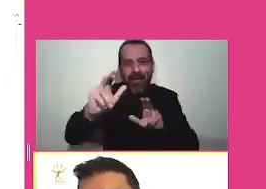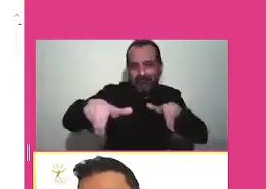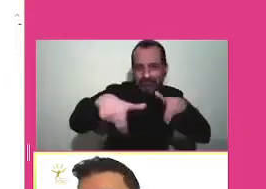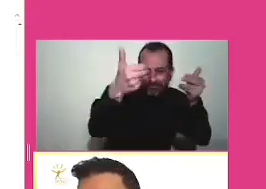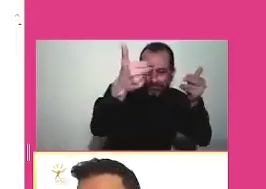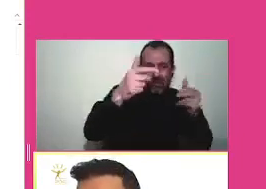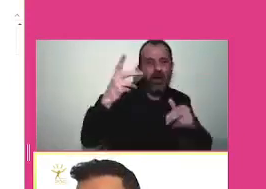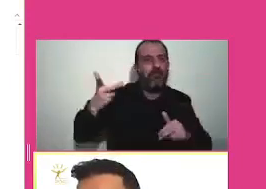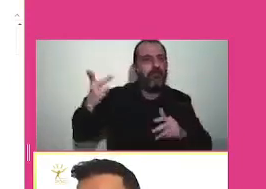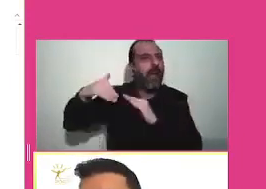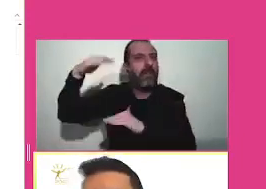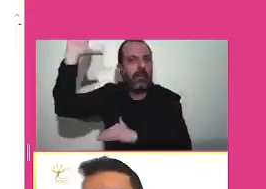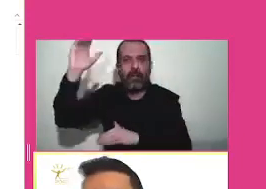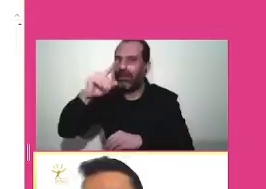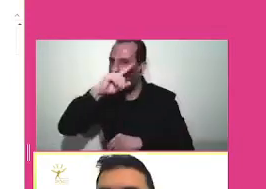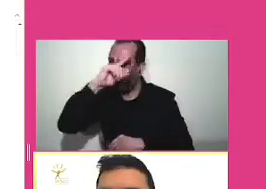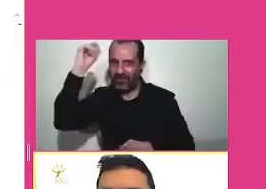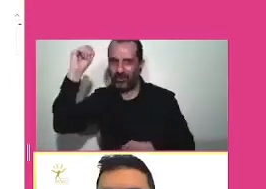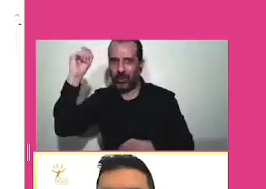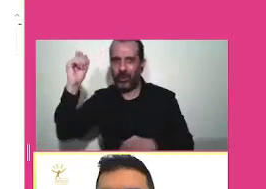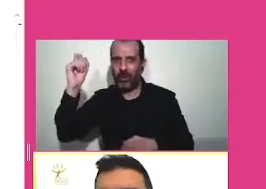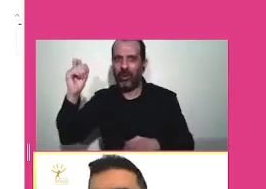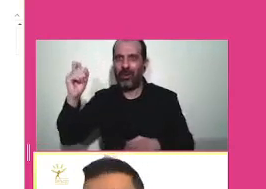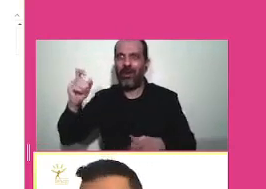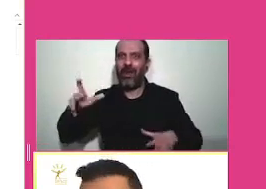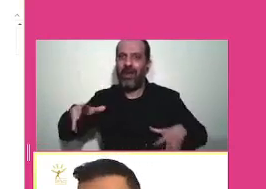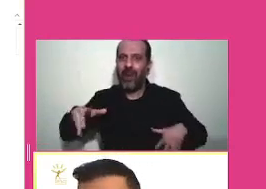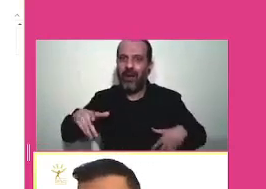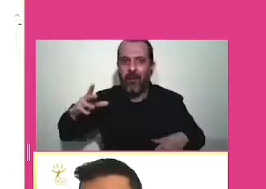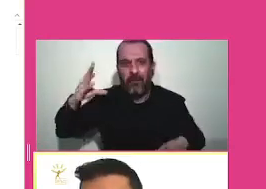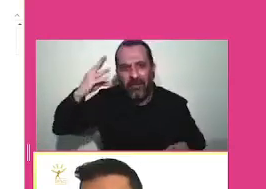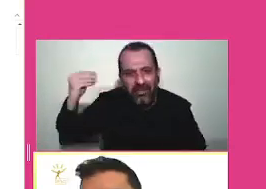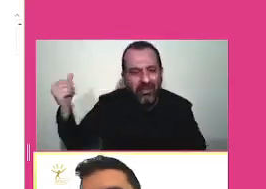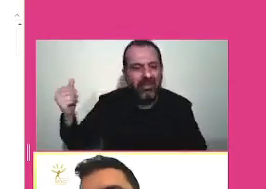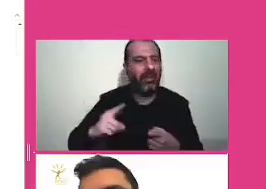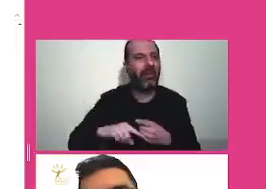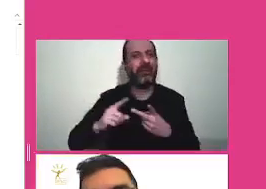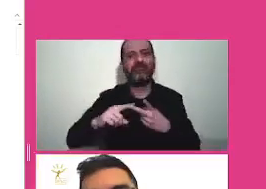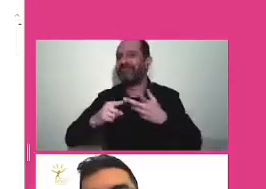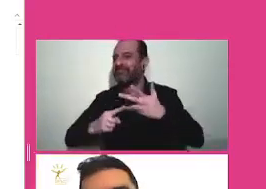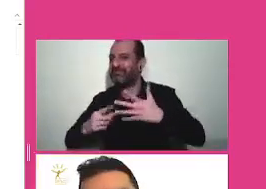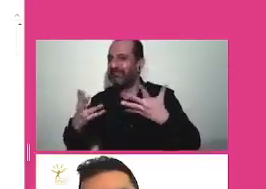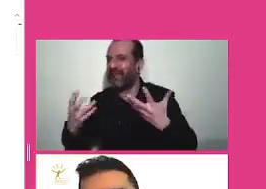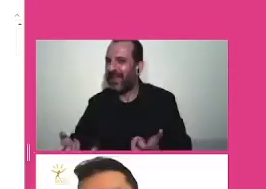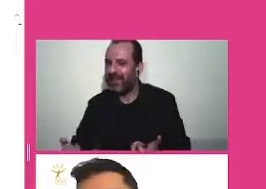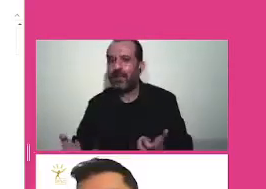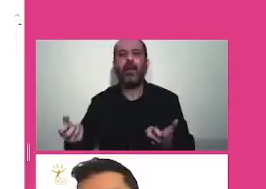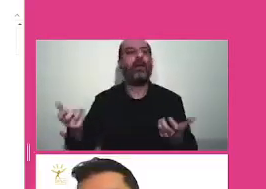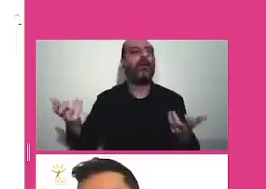εξοικείωση, είτε ήταν των ηλικιωμένων ατόμων, είτε των γνωστών με Άνια, όχι μόνο για το παιχνίδι. Ήταν ένα πρόβλημα